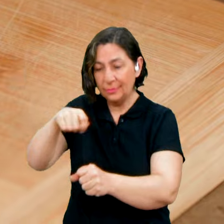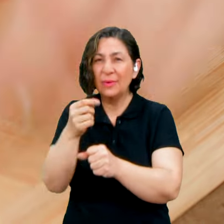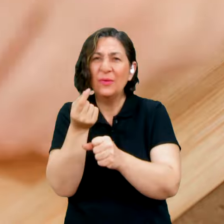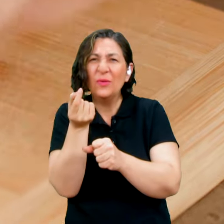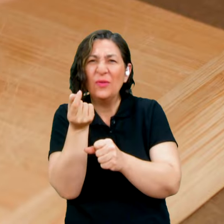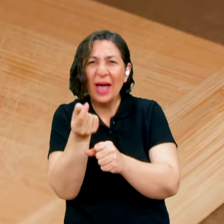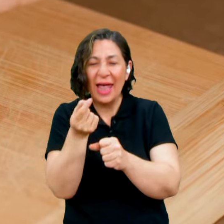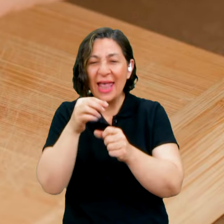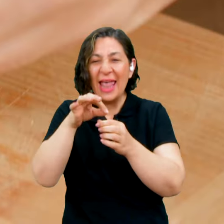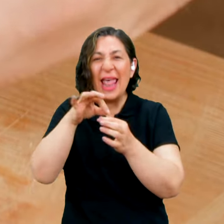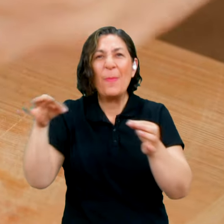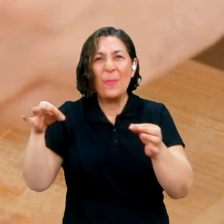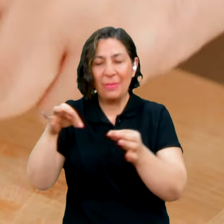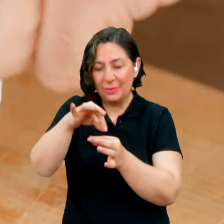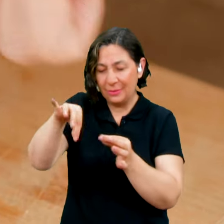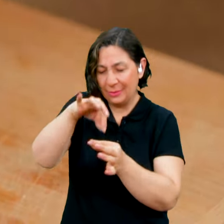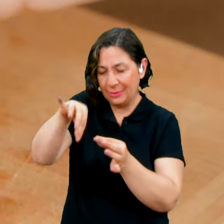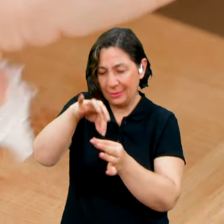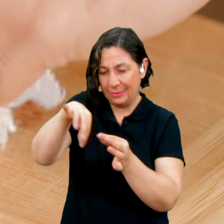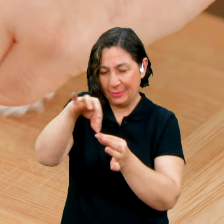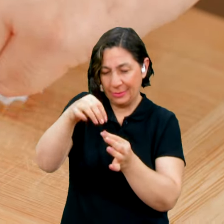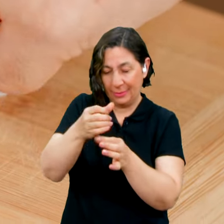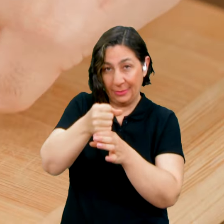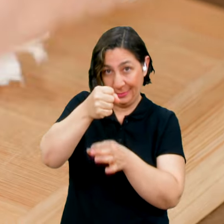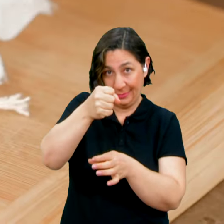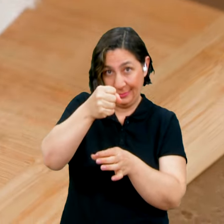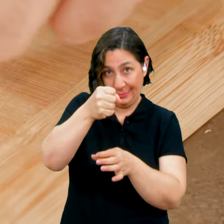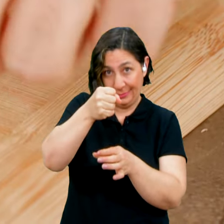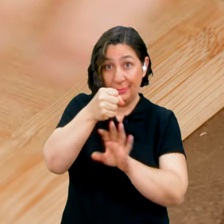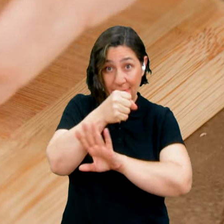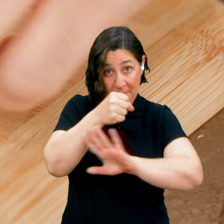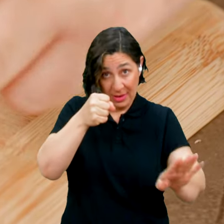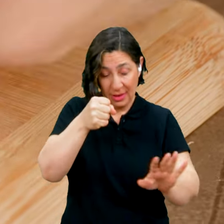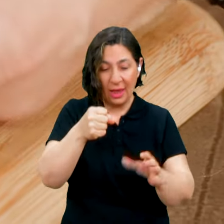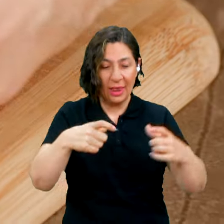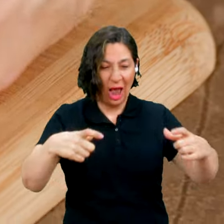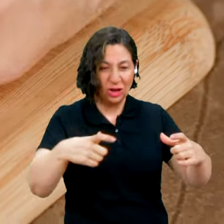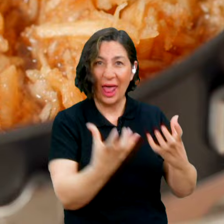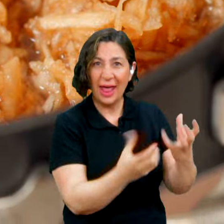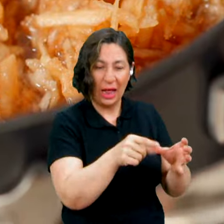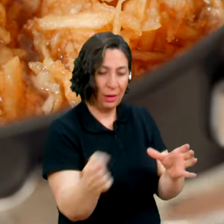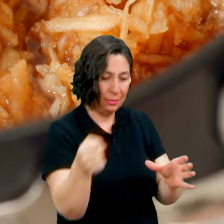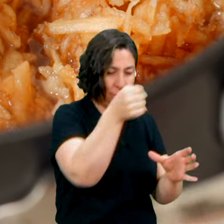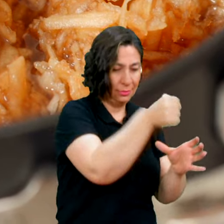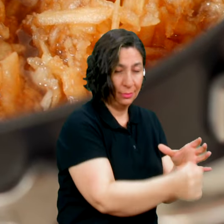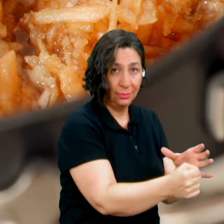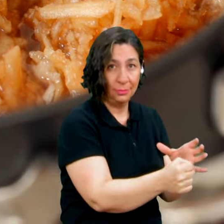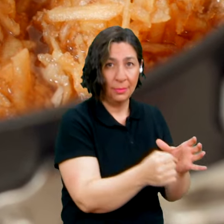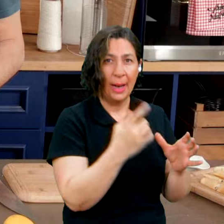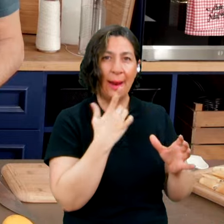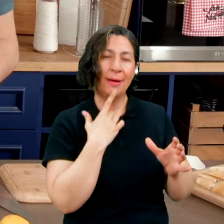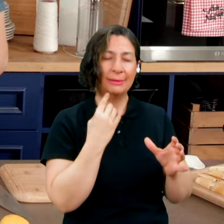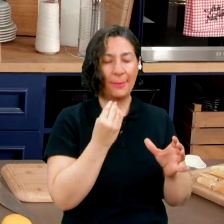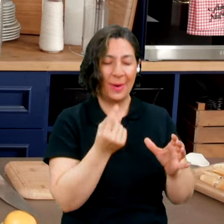kapatıyorsunuz. Küçük bir parça fırın ipini alıp hazırladığınız tülbentin ağzına bir düğüm atıyorsunuz. Tencerenin içerisine ilave